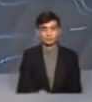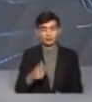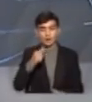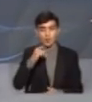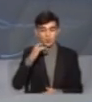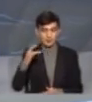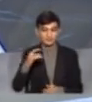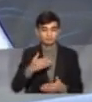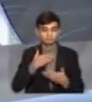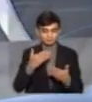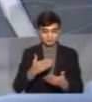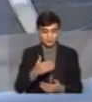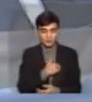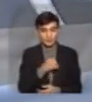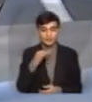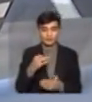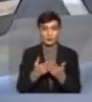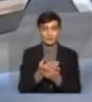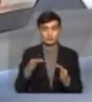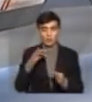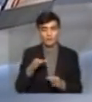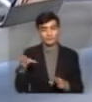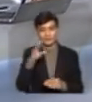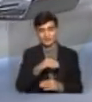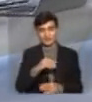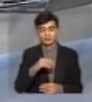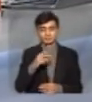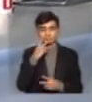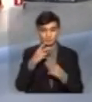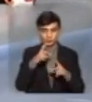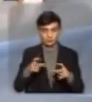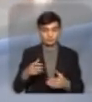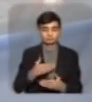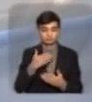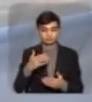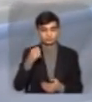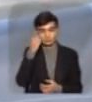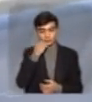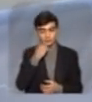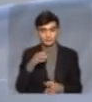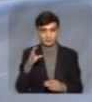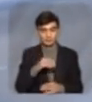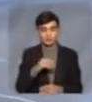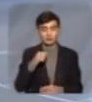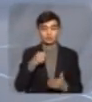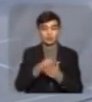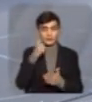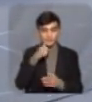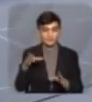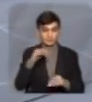Гауһар ханымға құтты болсын айта отырып, Информбюроның барша тұрақты көрермендеріне алғыс айтамыз. Біздеріңізбен ертеңге дейін